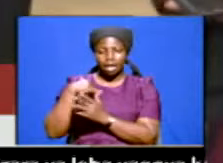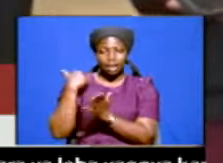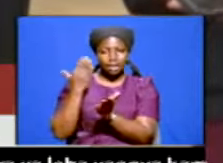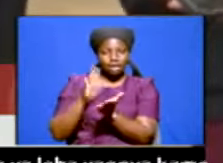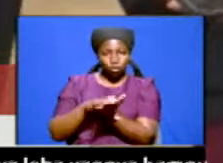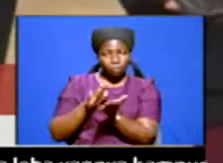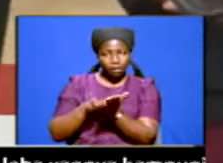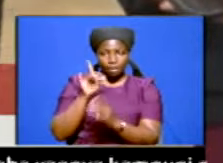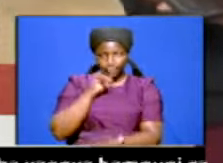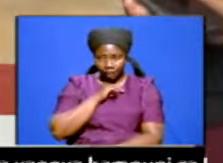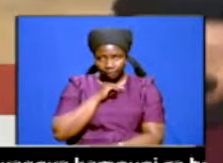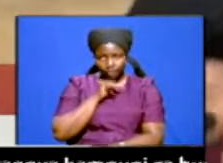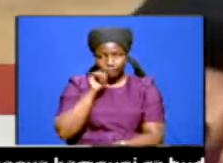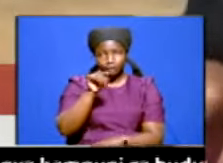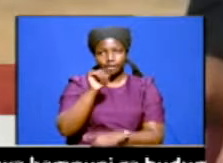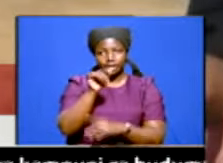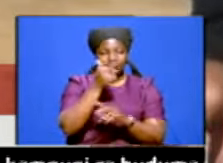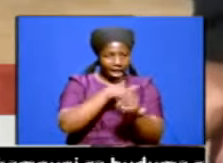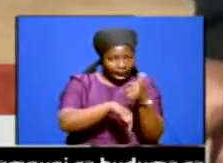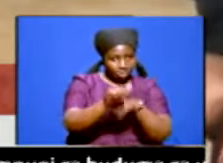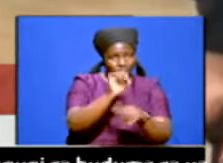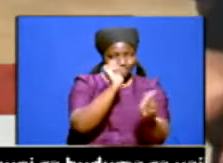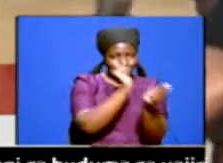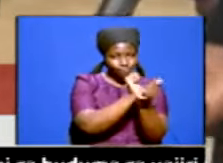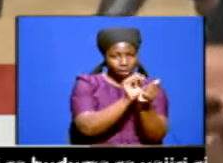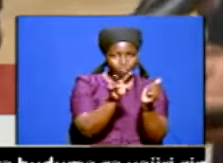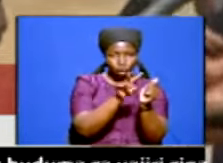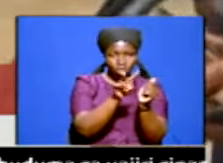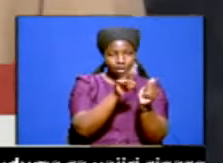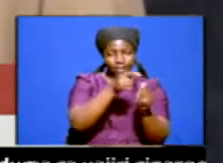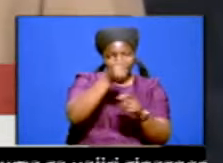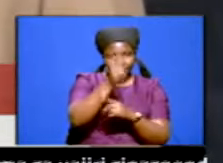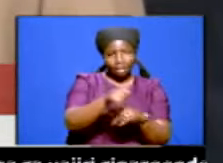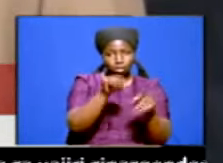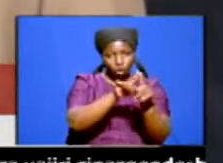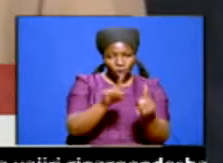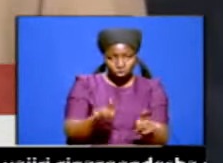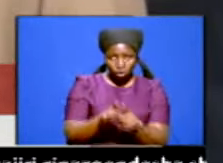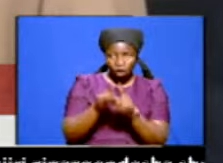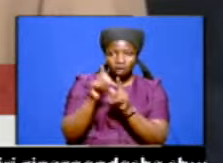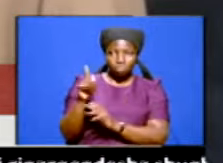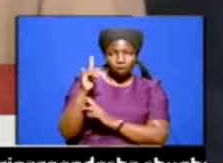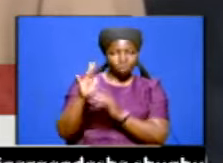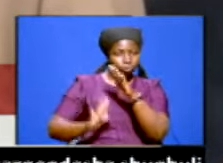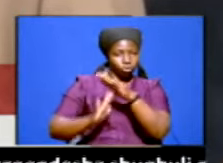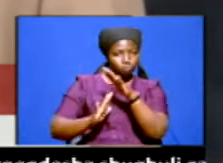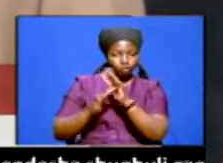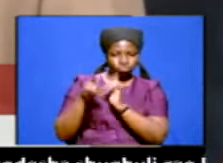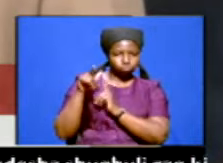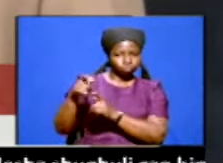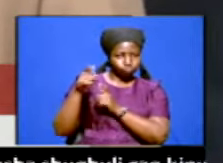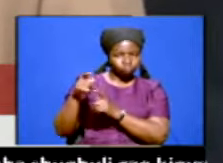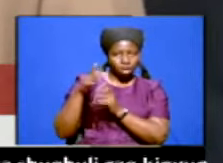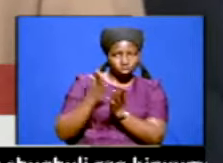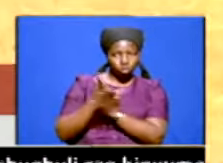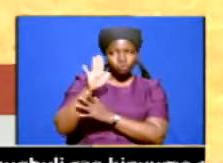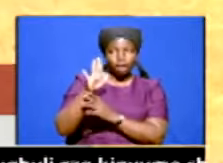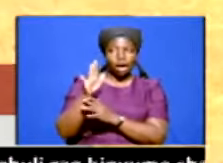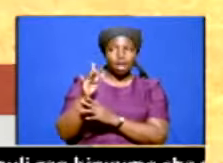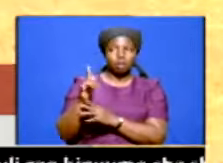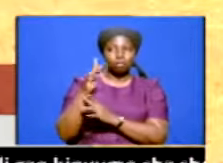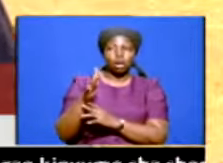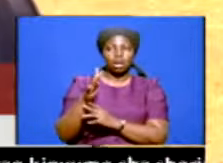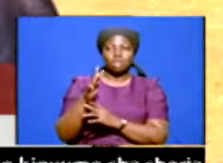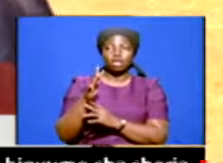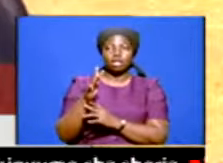JSC. Hatua ya kukamatwa kwa majaji hao pia imeshtumiwa na mawakili wakuu kupitia mwenyekiti wao Daktari Fred Ojiambo